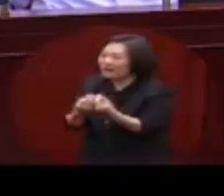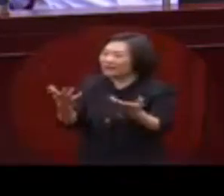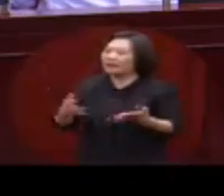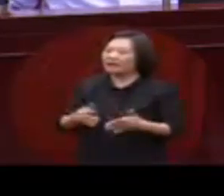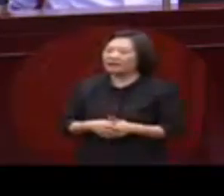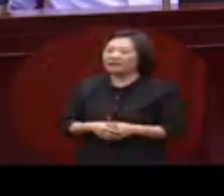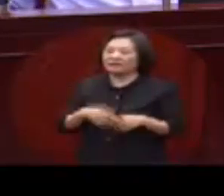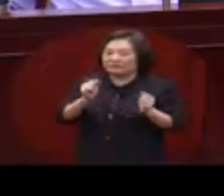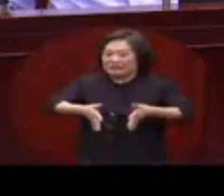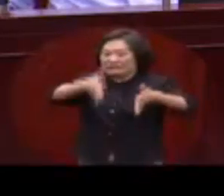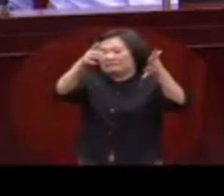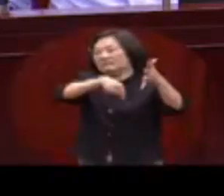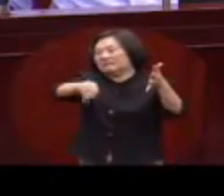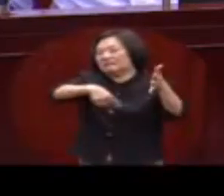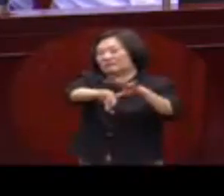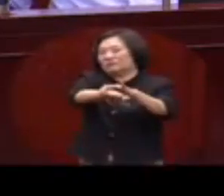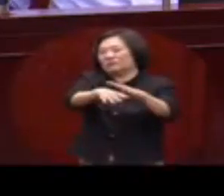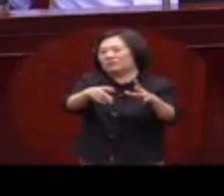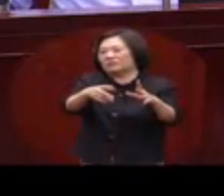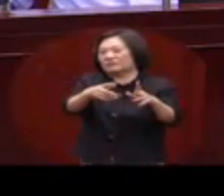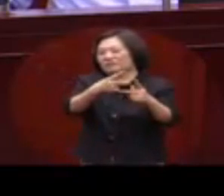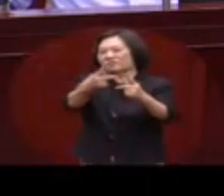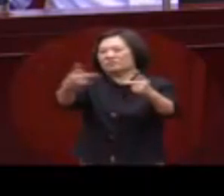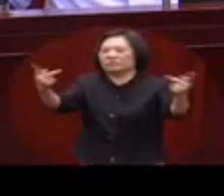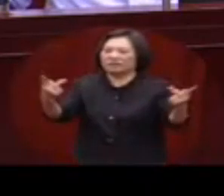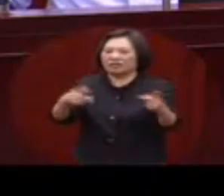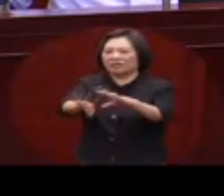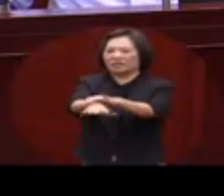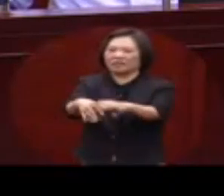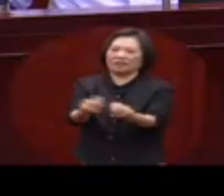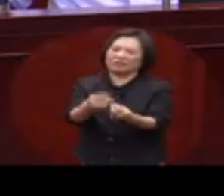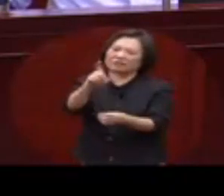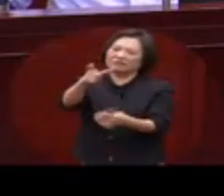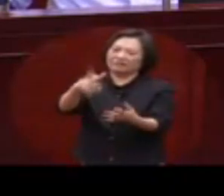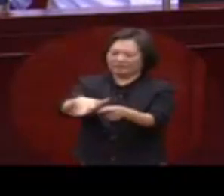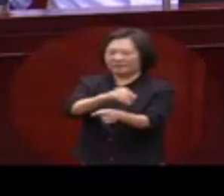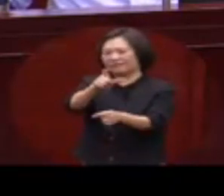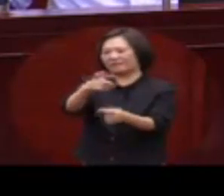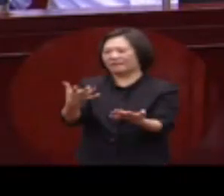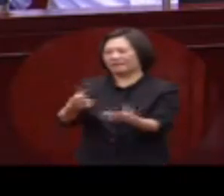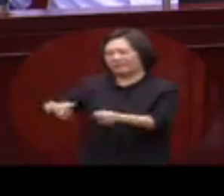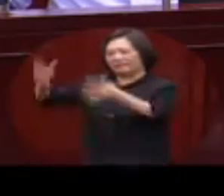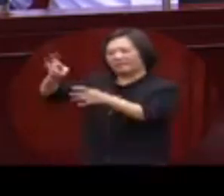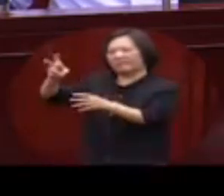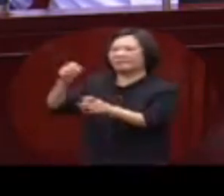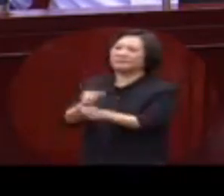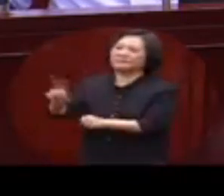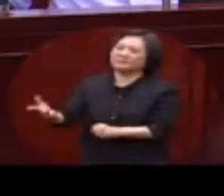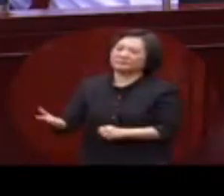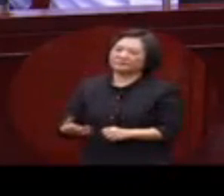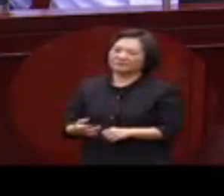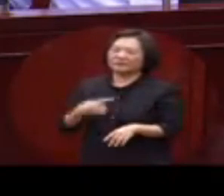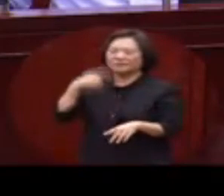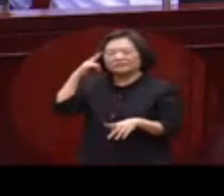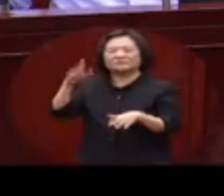政策也要修订。你明明现在超过12个月没有住人的房子有600,000户了，你要盖20,000户的公宅，理由是什么？所以表示说，有时候